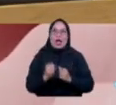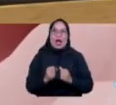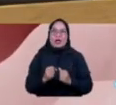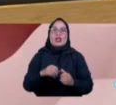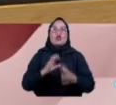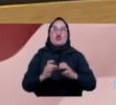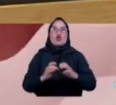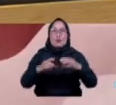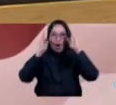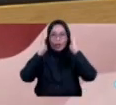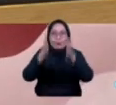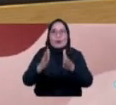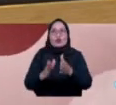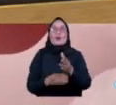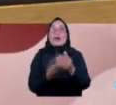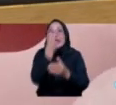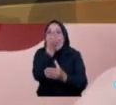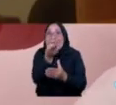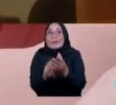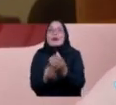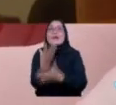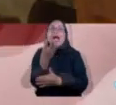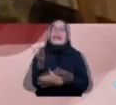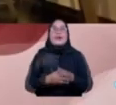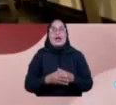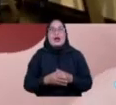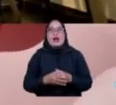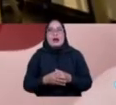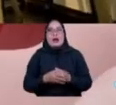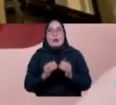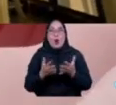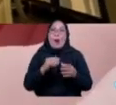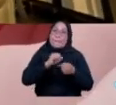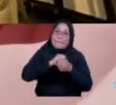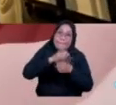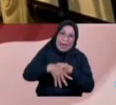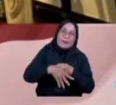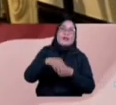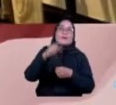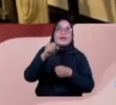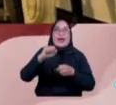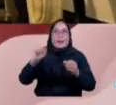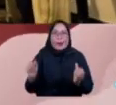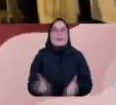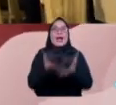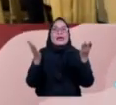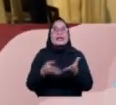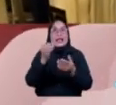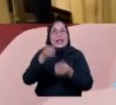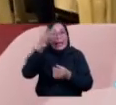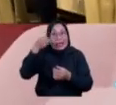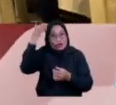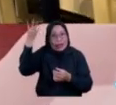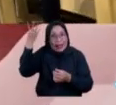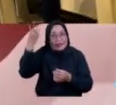optimis justru melihat perkembangannya sampai saat ini dari sisi Perhumas bahwa pandemi itu justru bisa membangkitkan kreativitas gitu.